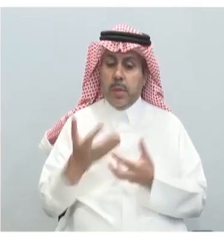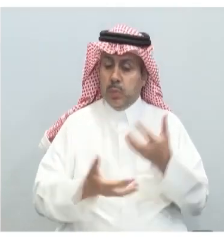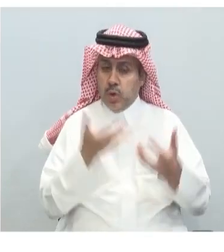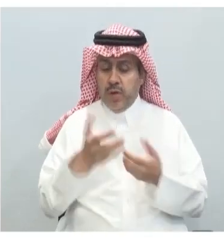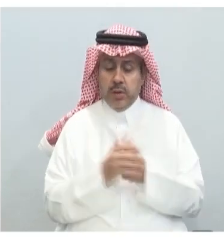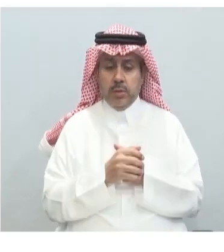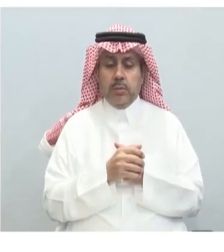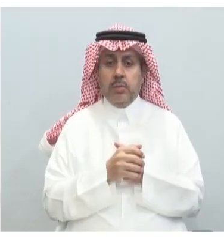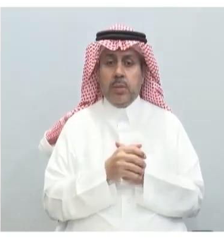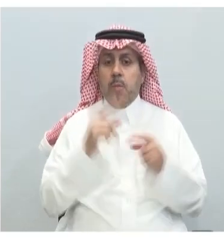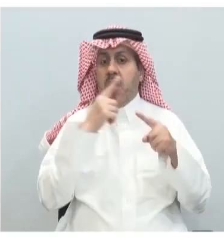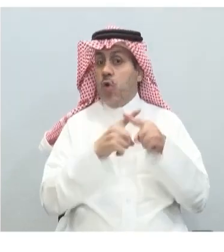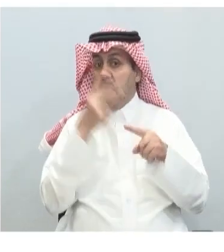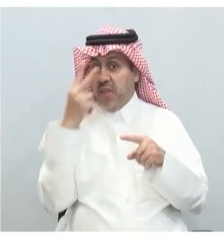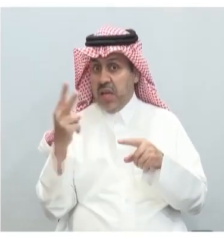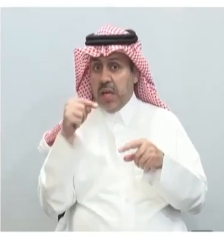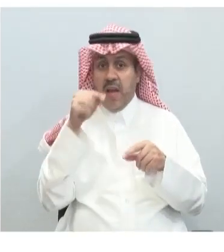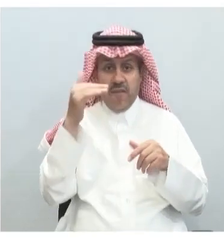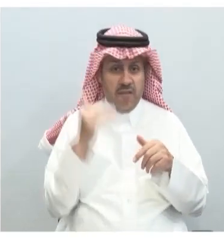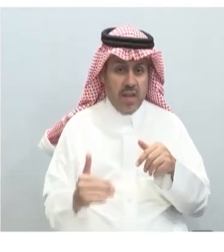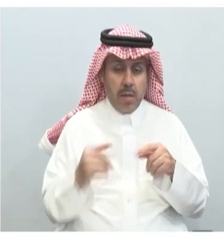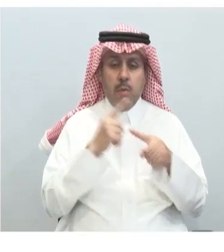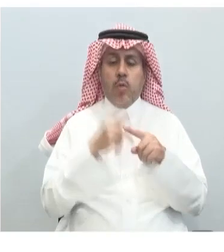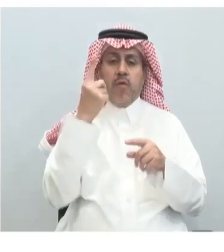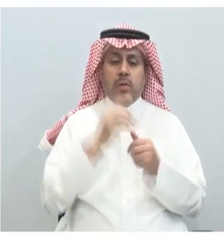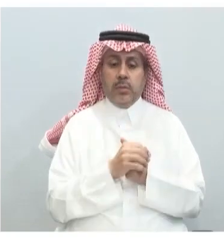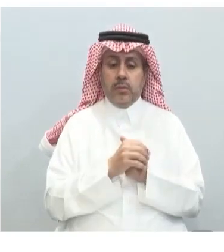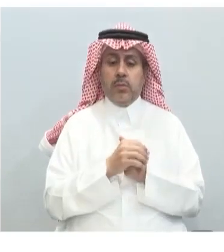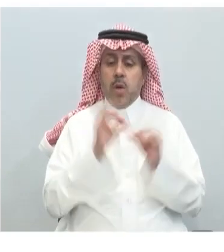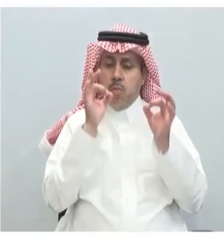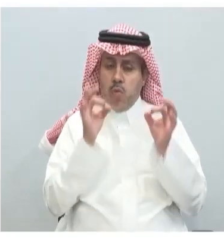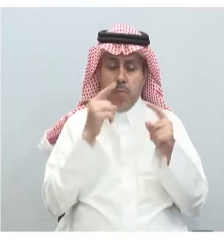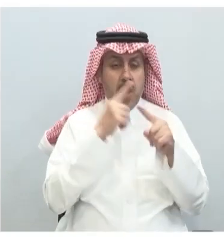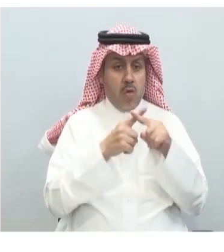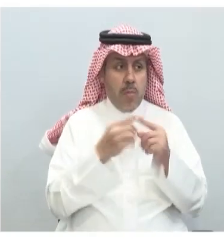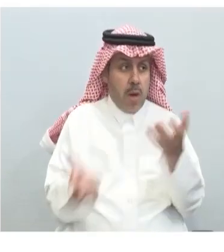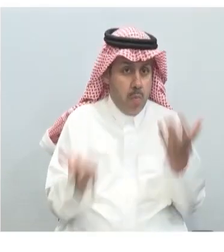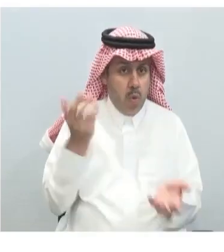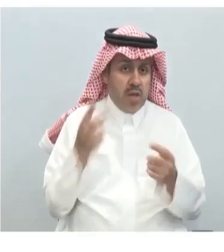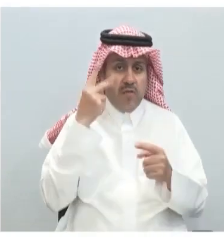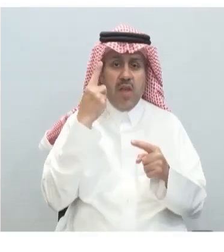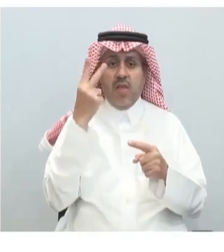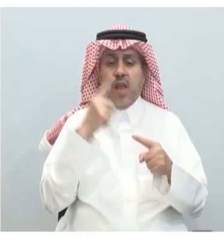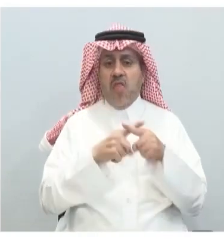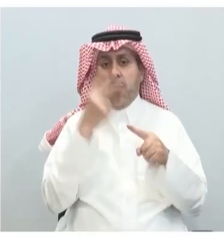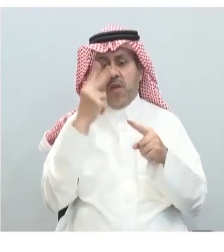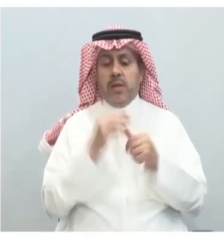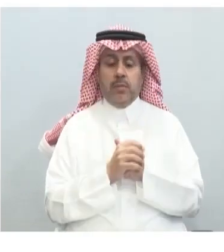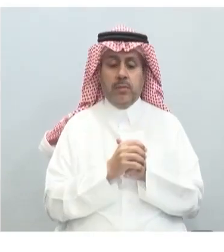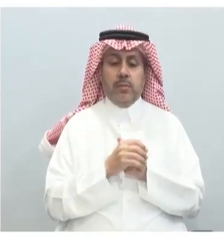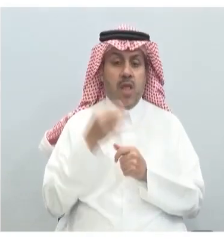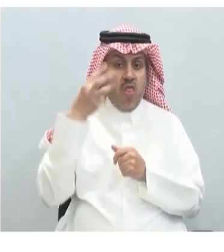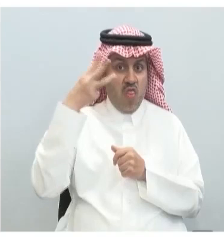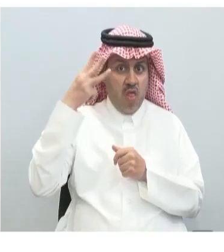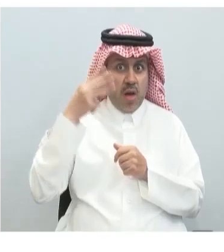لكن هنا مضروبه في اثنين وهنا مضروبه في واحد اذا سنحتاج ان نضرب هذه المعادله في اثنين اذا لابد ان نضرب المعادله الثالثه